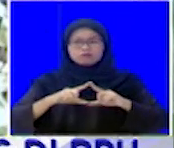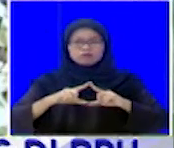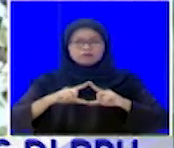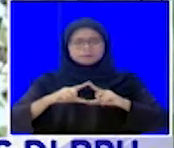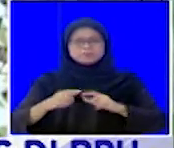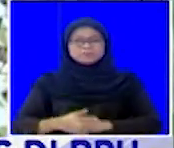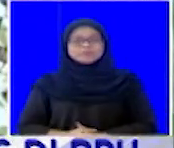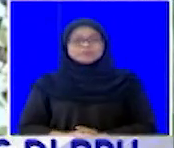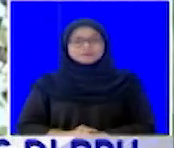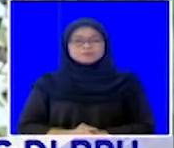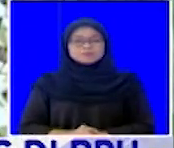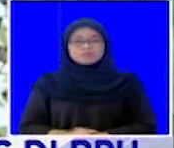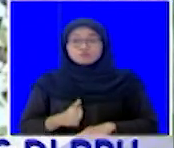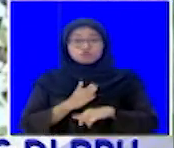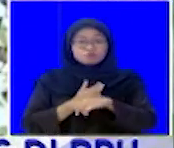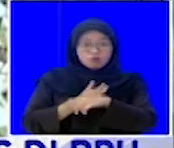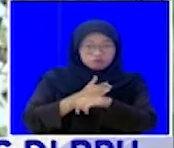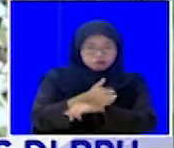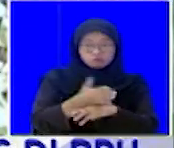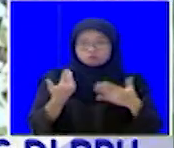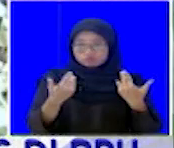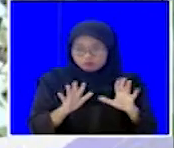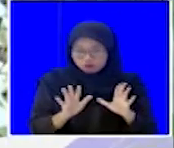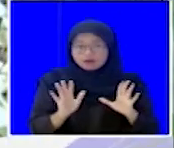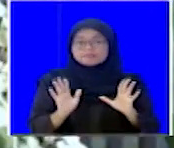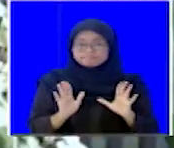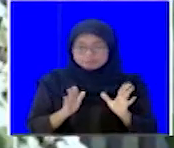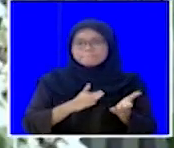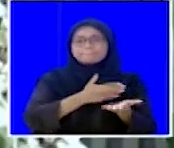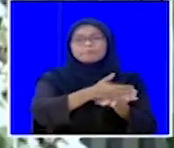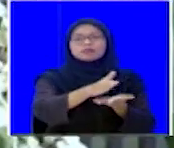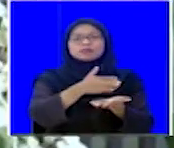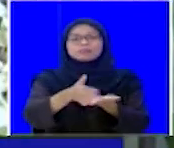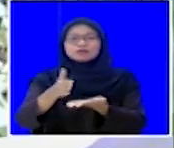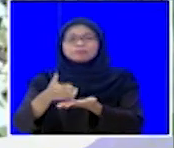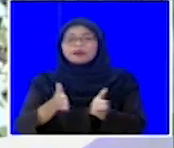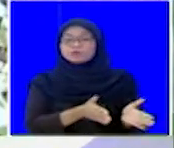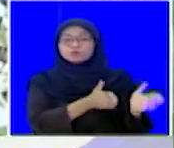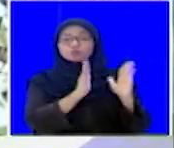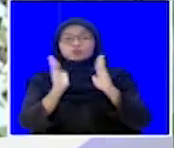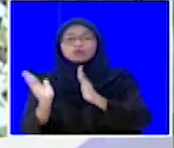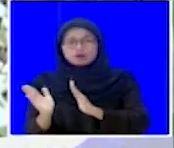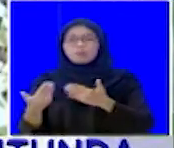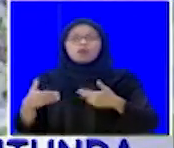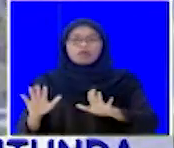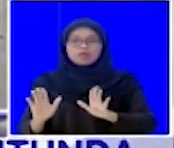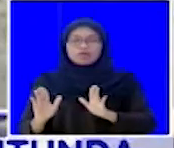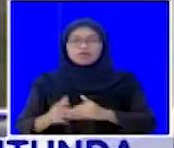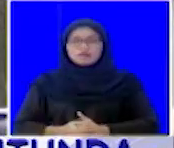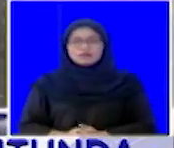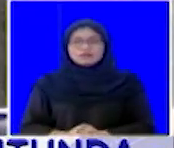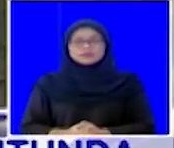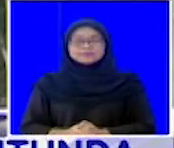penundaan distribusi daging kurban untuk mengoptimalkan kemaslahatan.